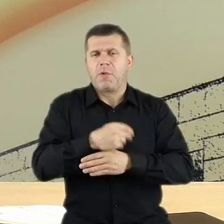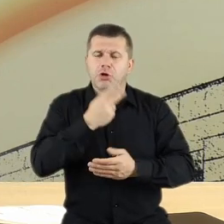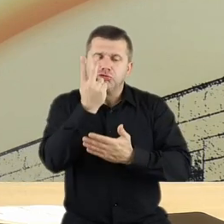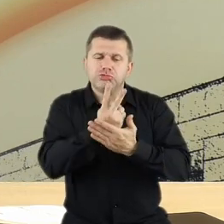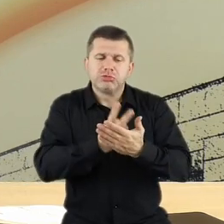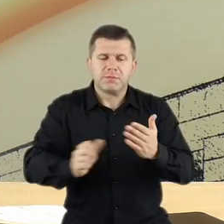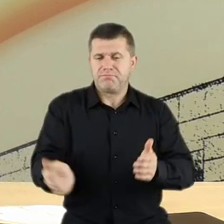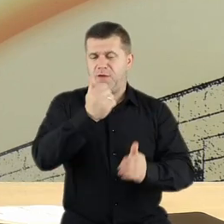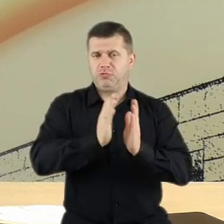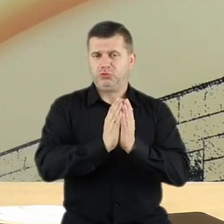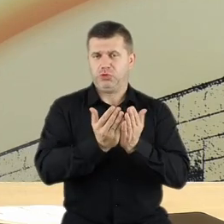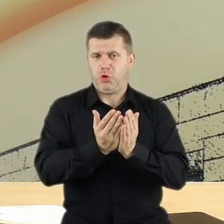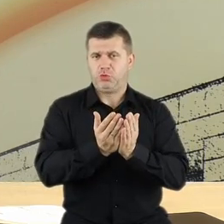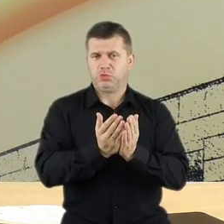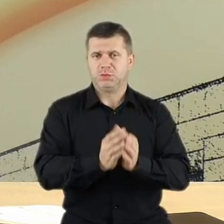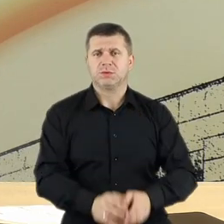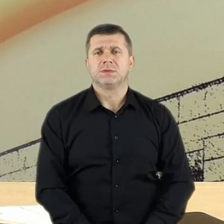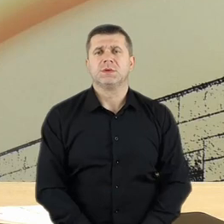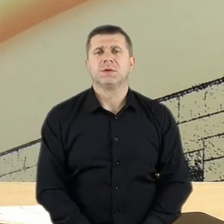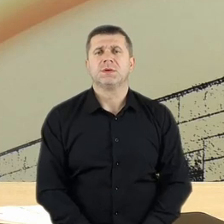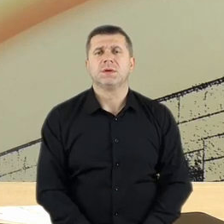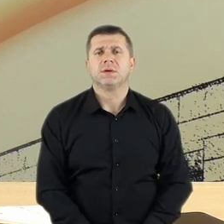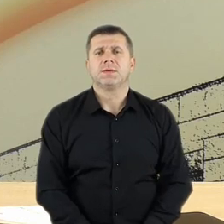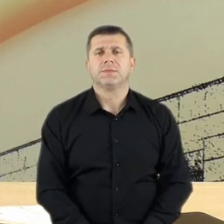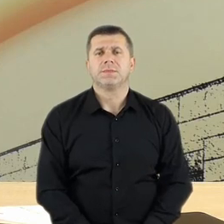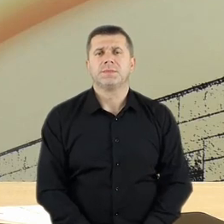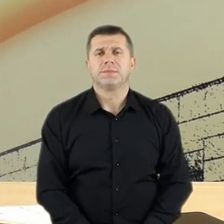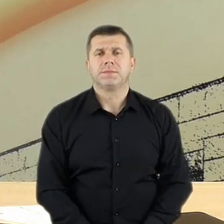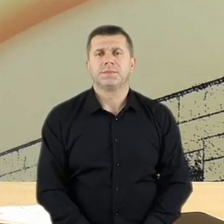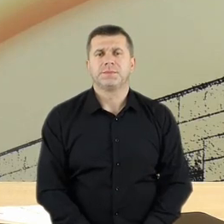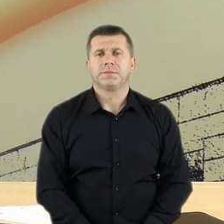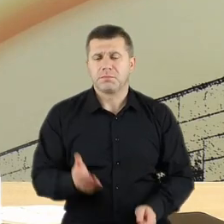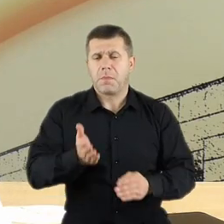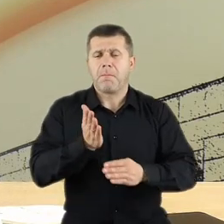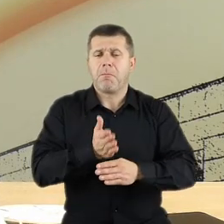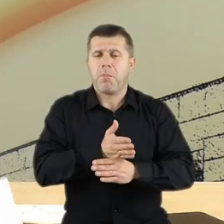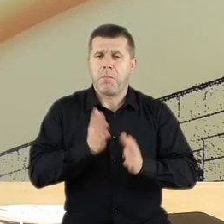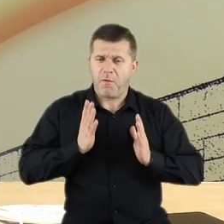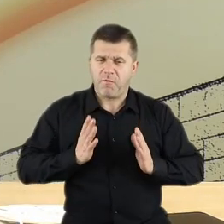czytać najpierw książki No i tak powoli